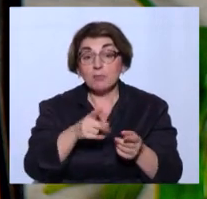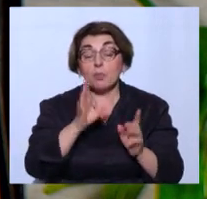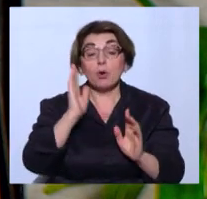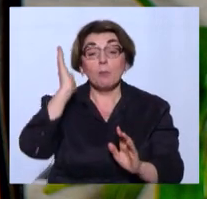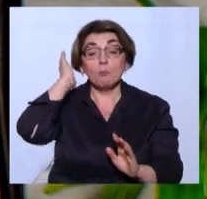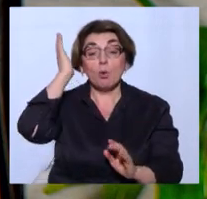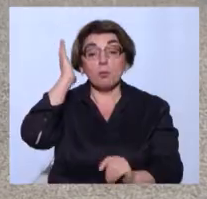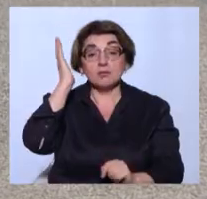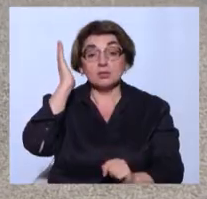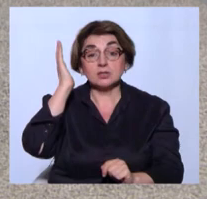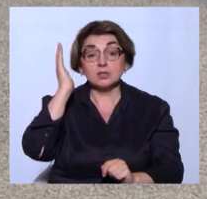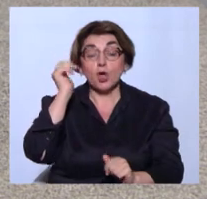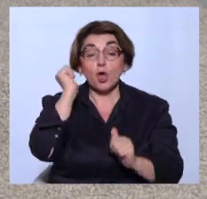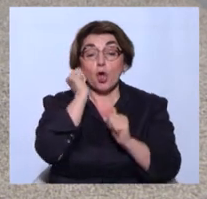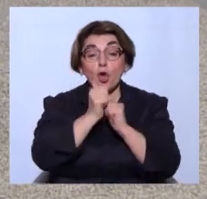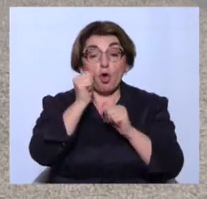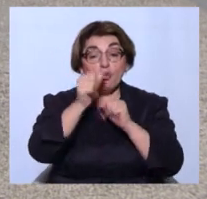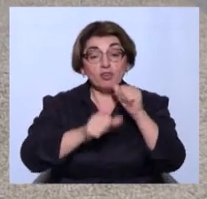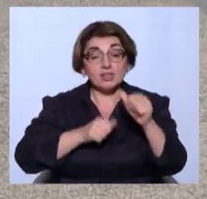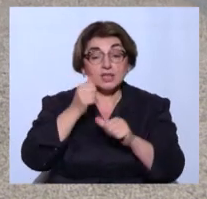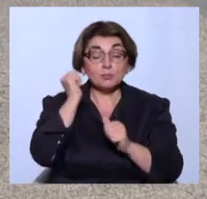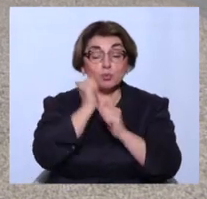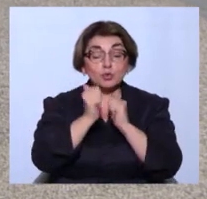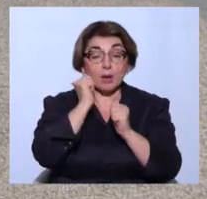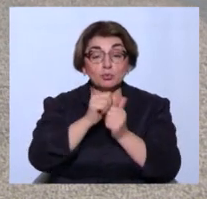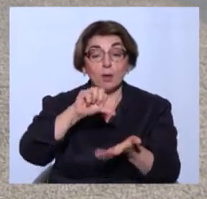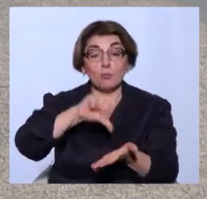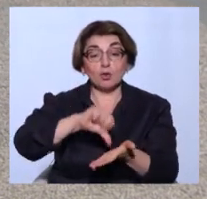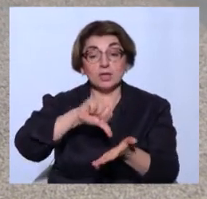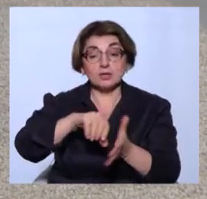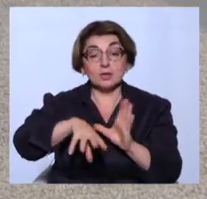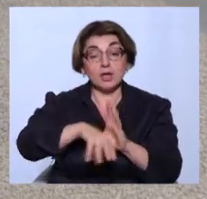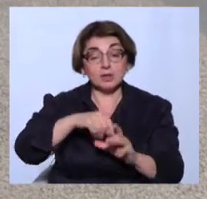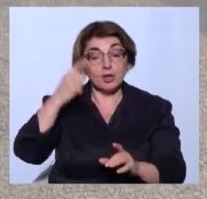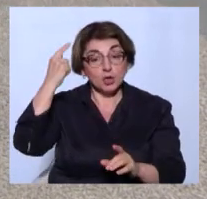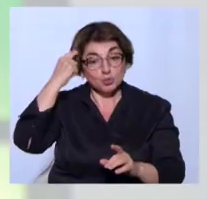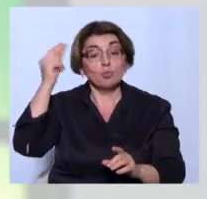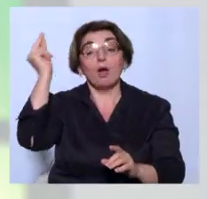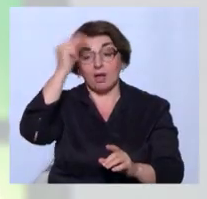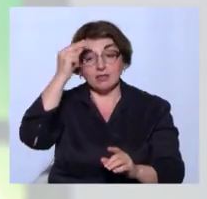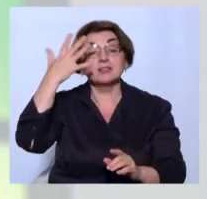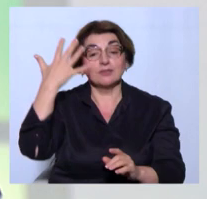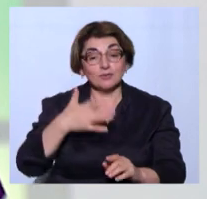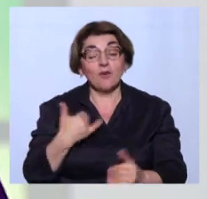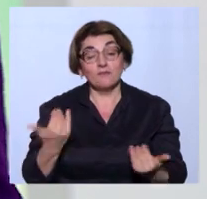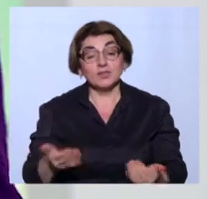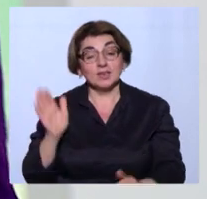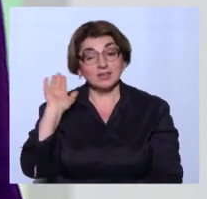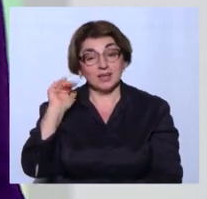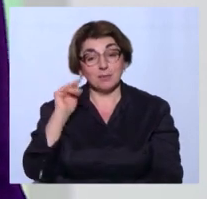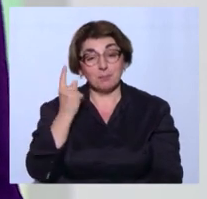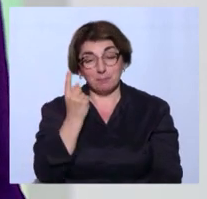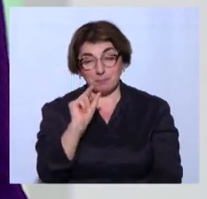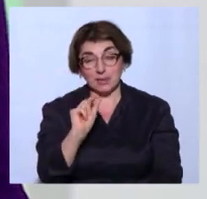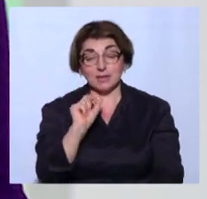და მომავალში ყოველ წელს ესწრებოდნენ არჩევნებს, რადგან ჭკუა ისწავლეს. ვიდრე დაგემშვიდობებით,